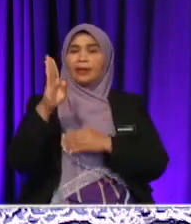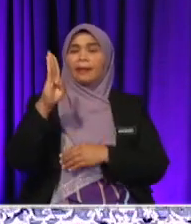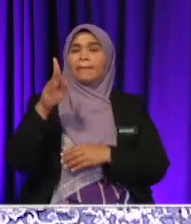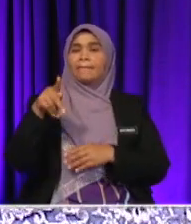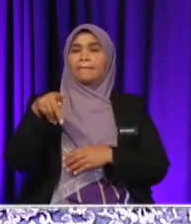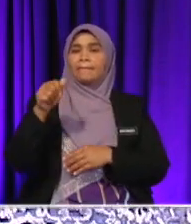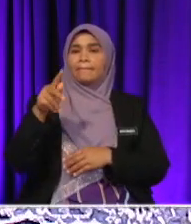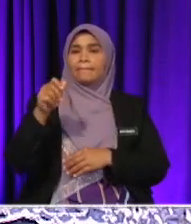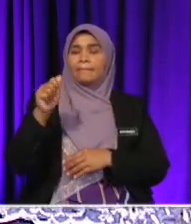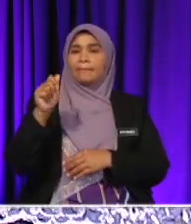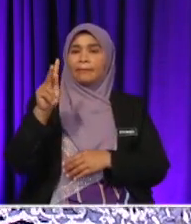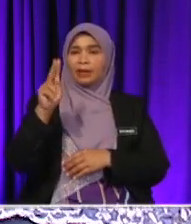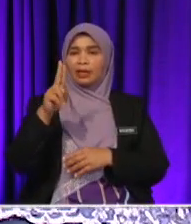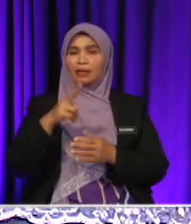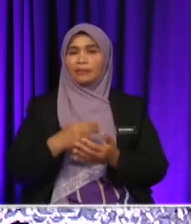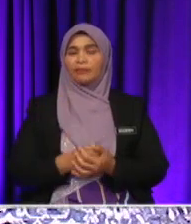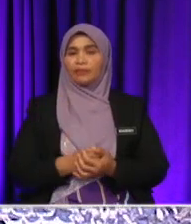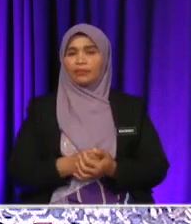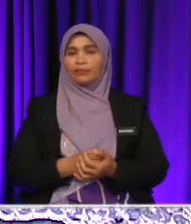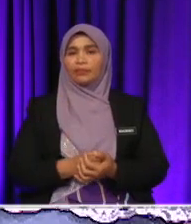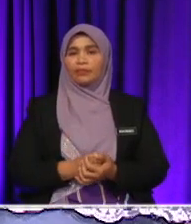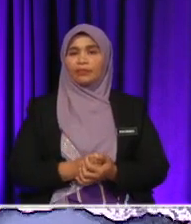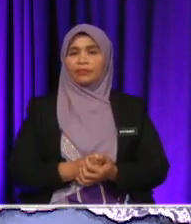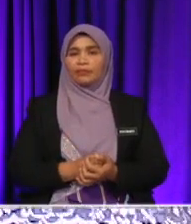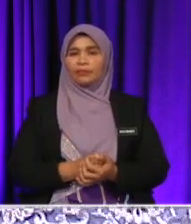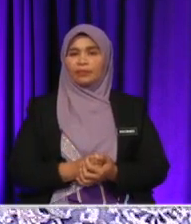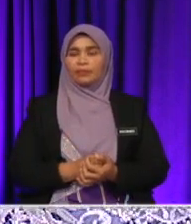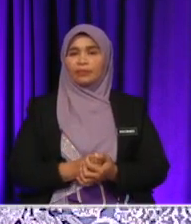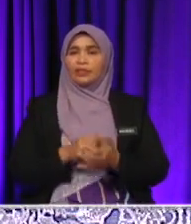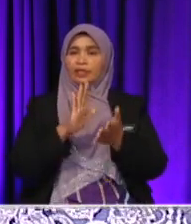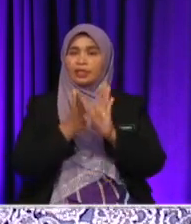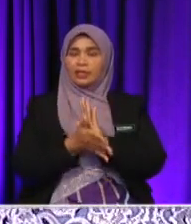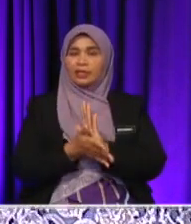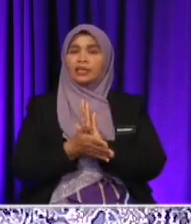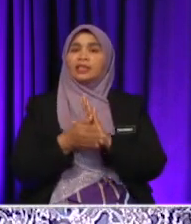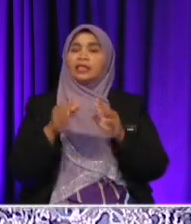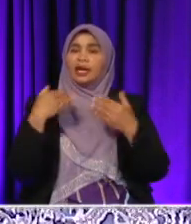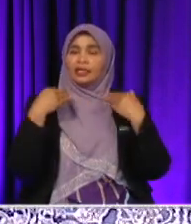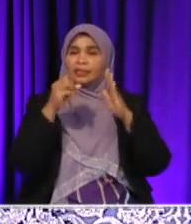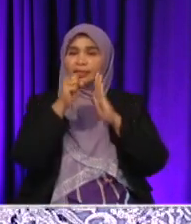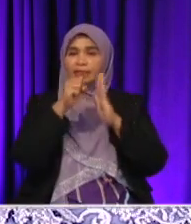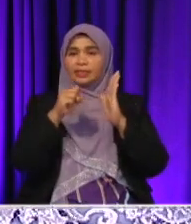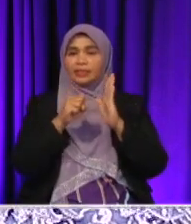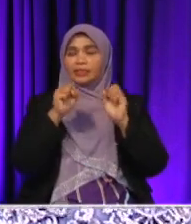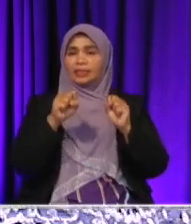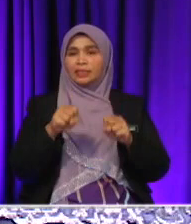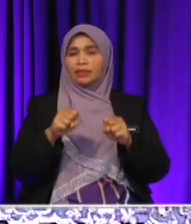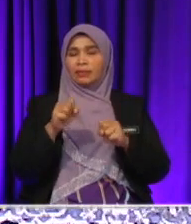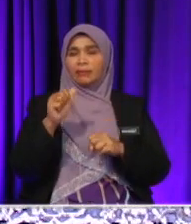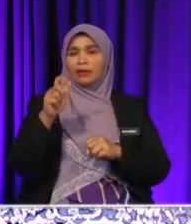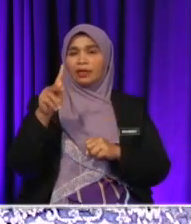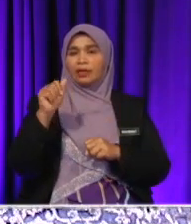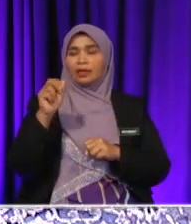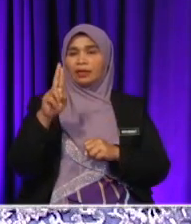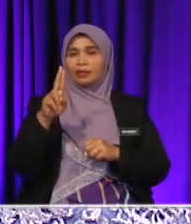dengan apa itu namanya jadi dia ada sistem akar yang bercabang luas Oke